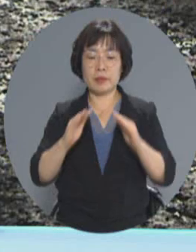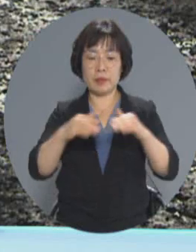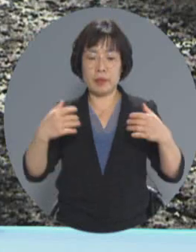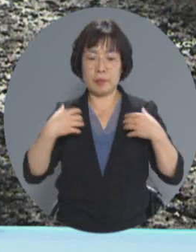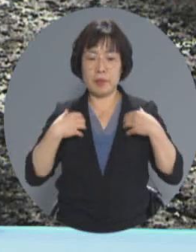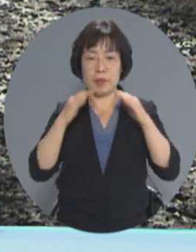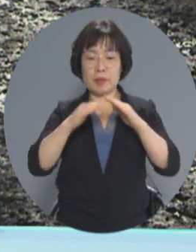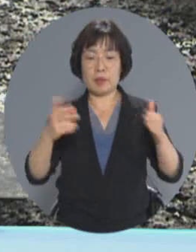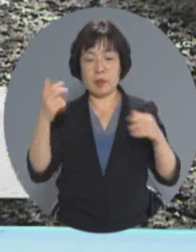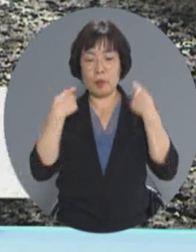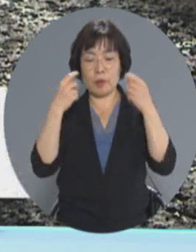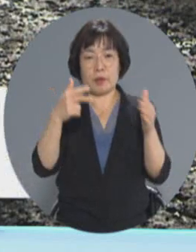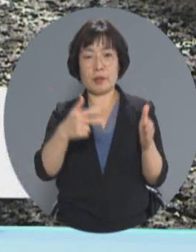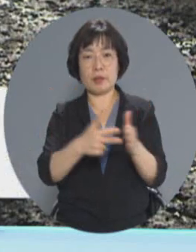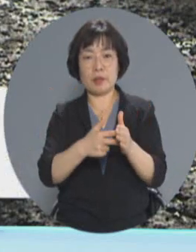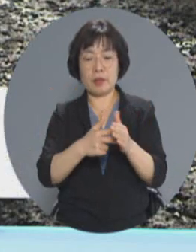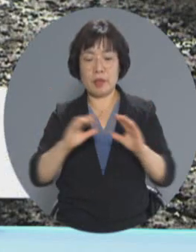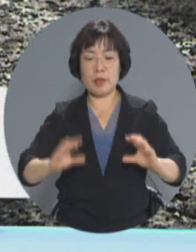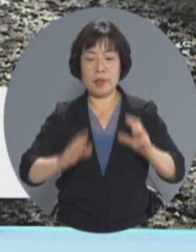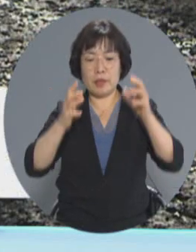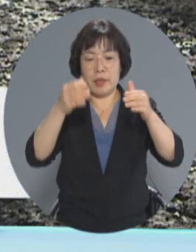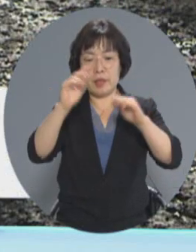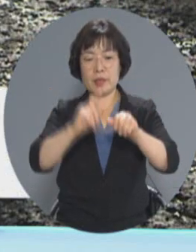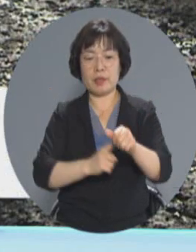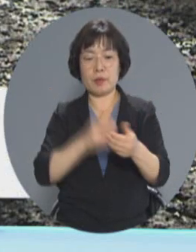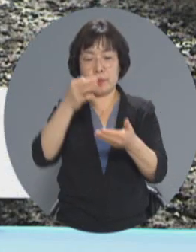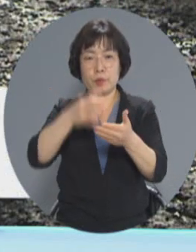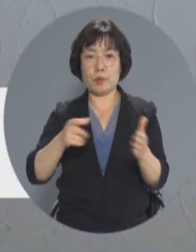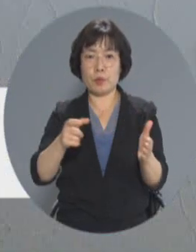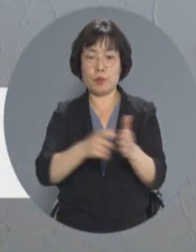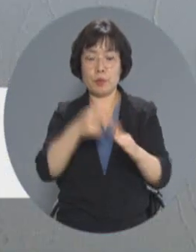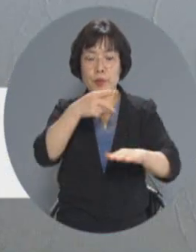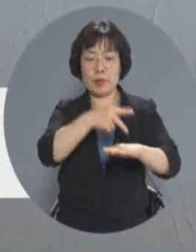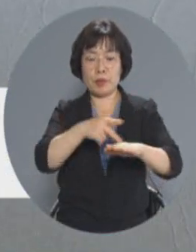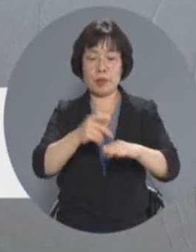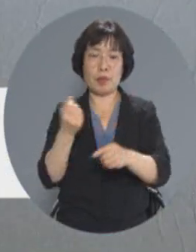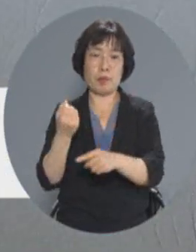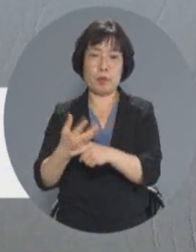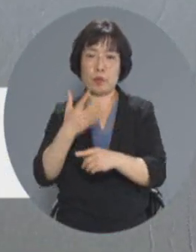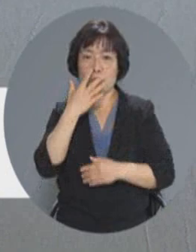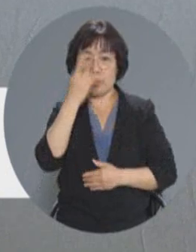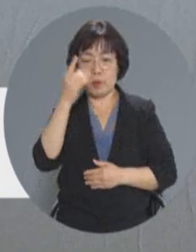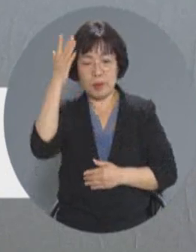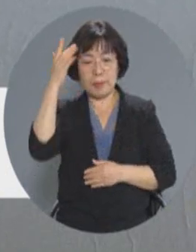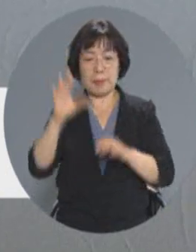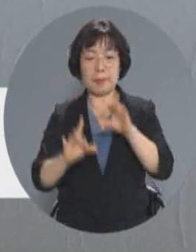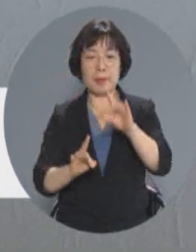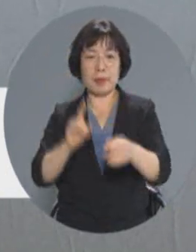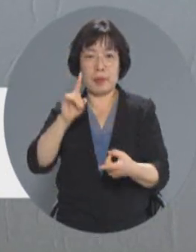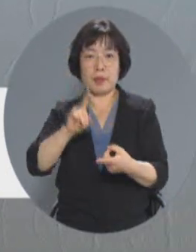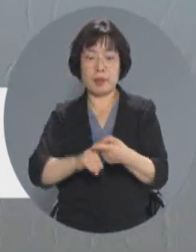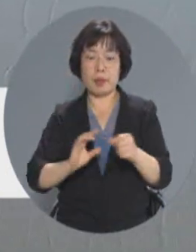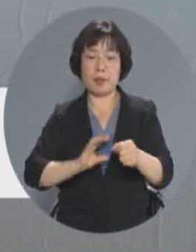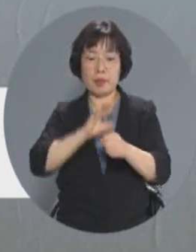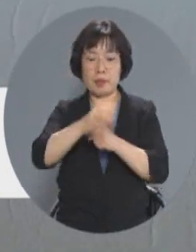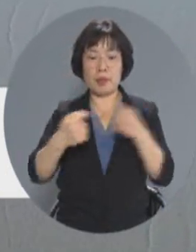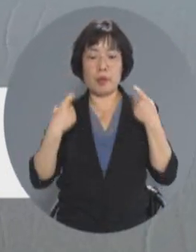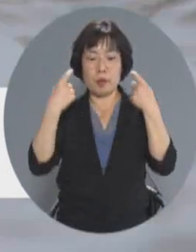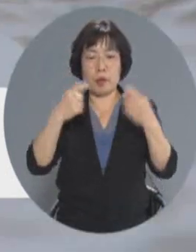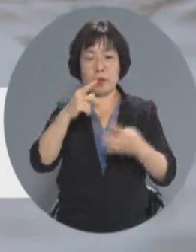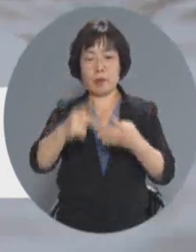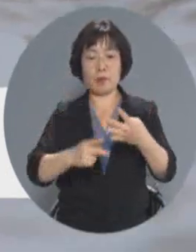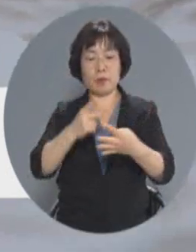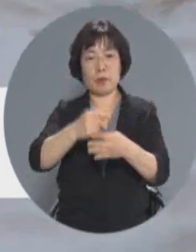전라남도와 전남관광재단은 유네스코 세계자연유산으로 등재된 신안과 보성 순천의 갯벌을 글로벌